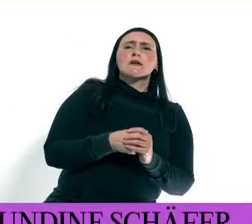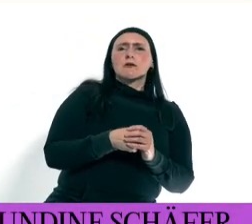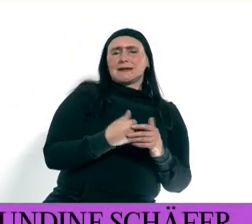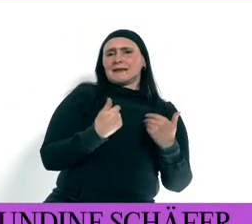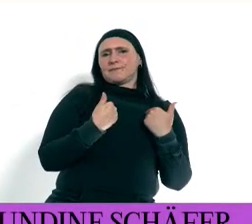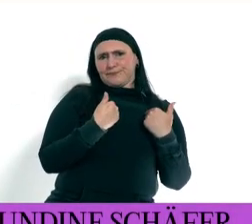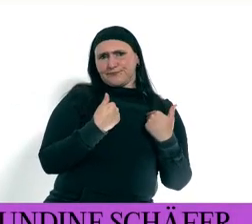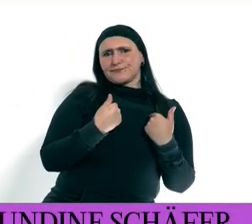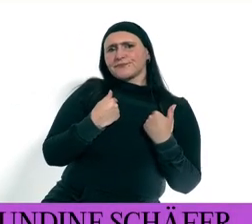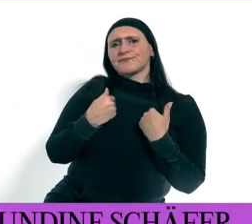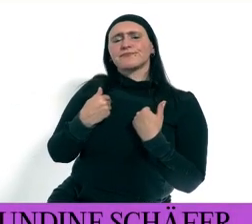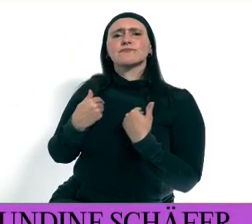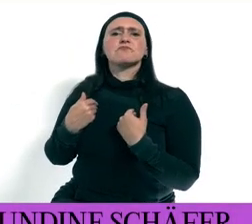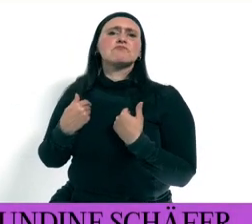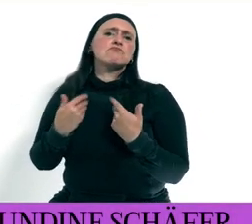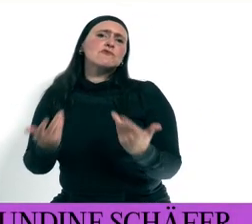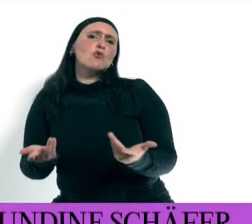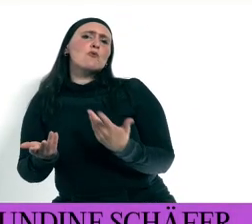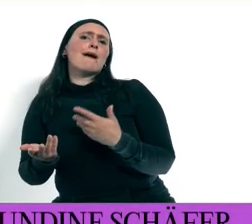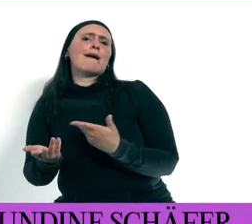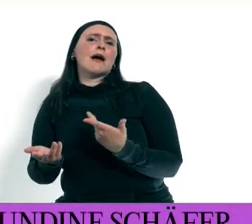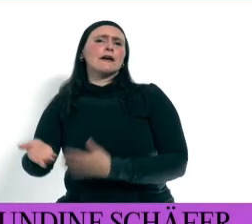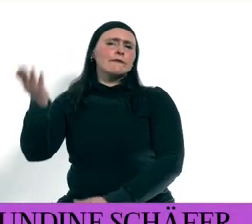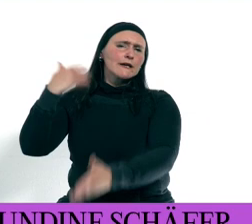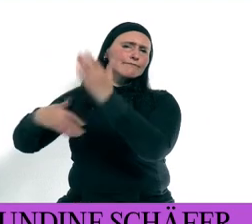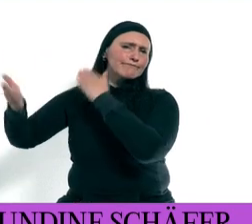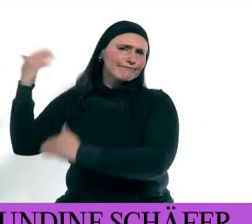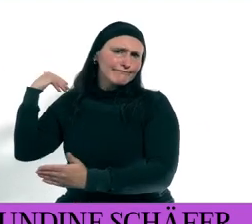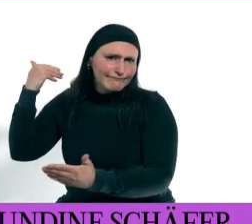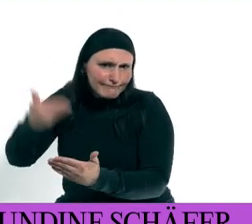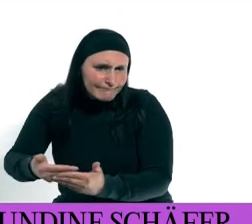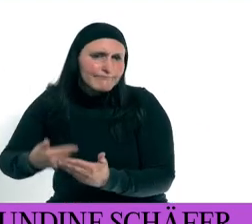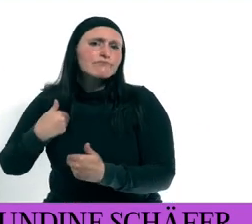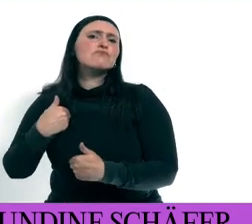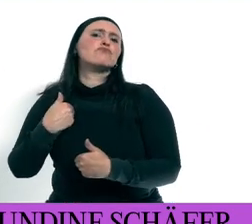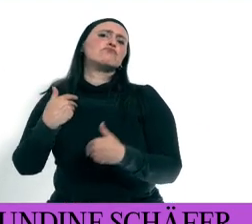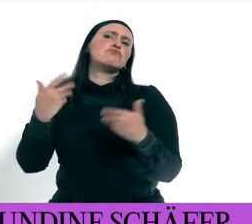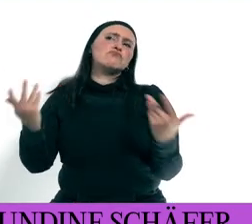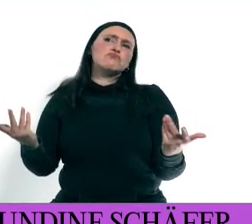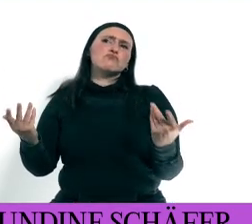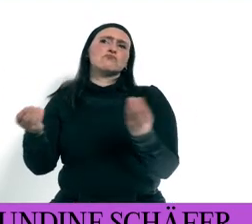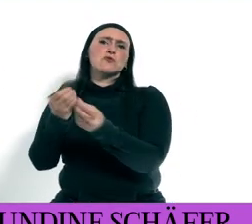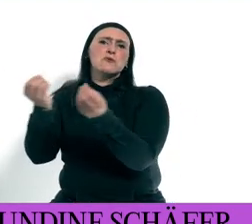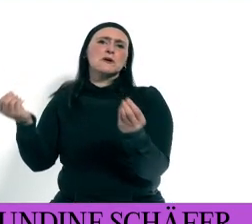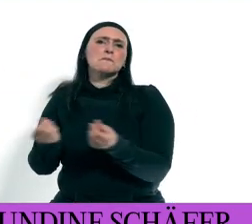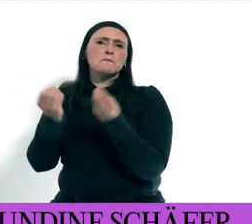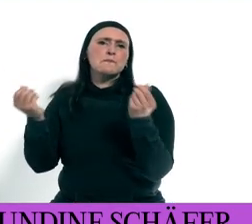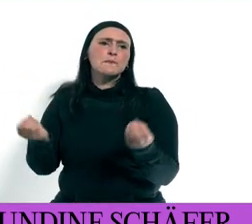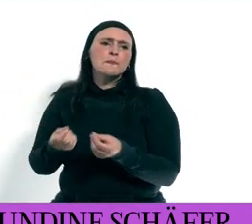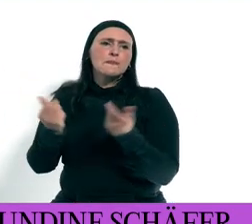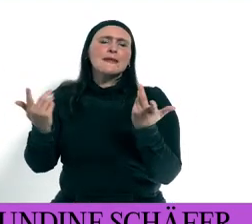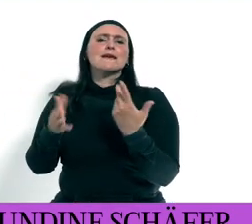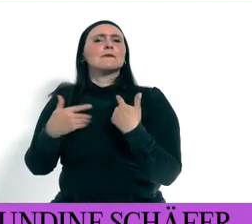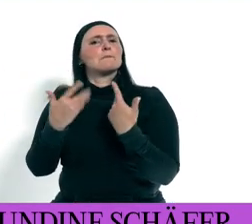Das Besondere am ZKU ist, dass wir über die Jahre versucht haben, eine Atmosphäre zu entwickeln,